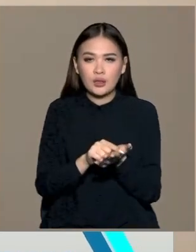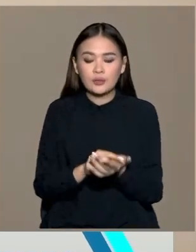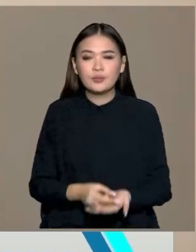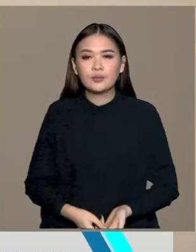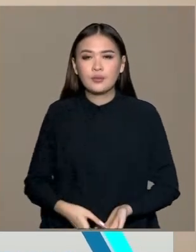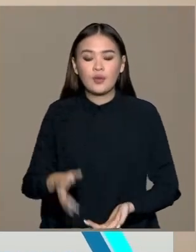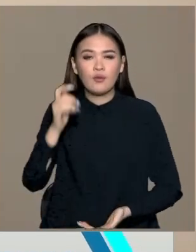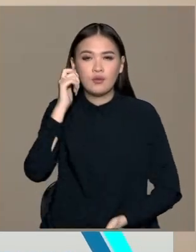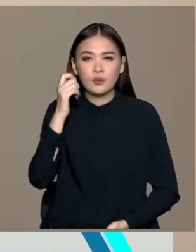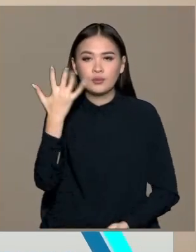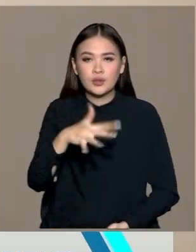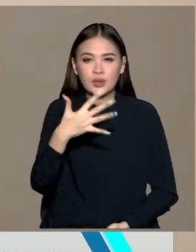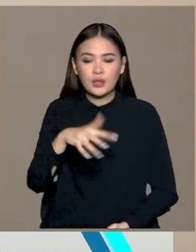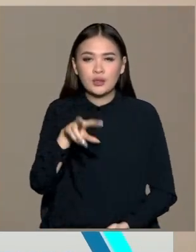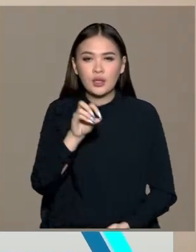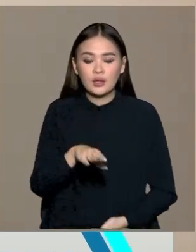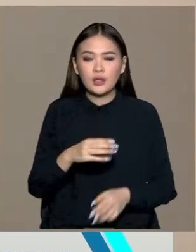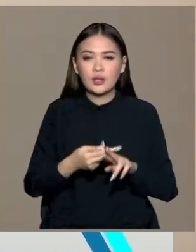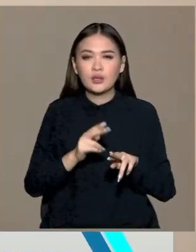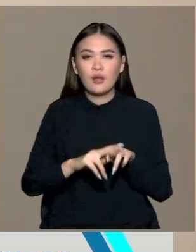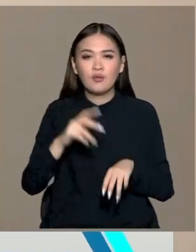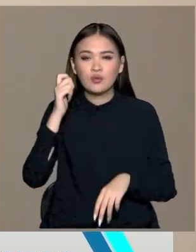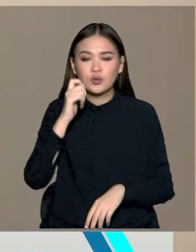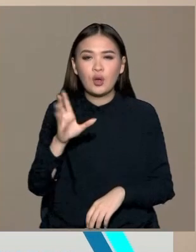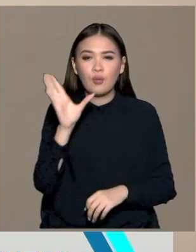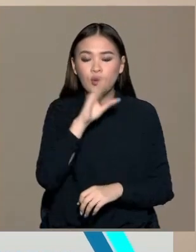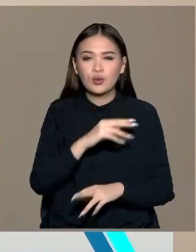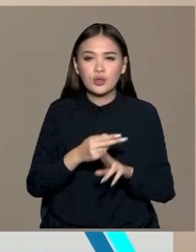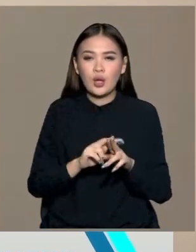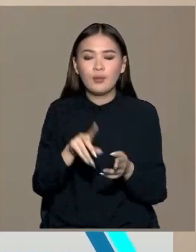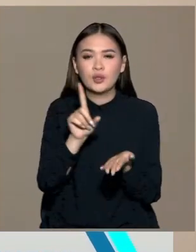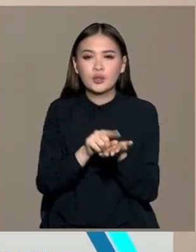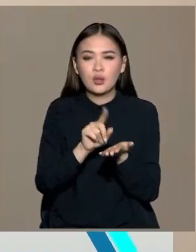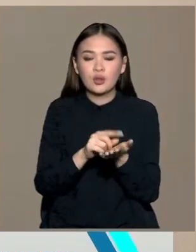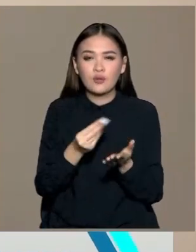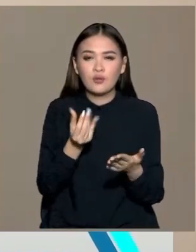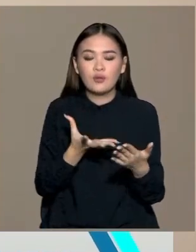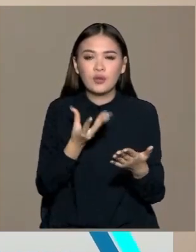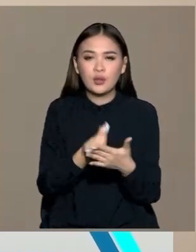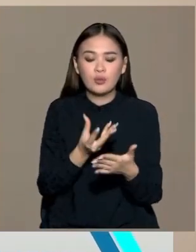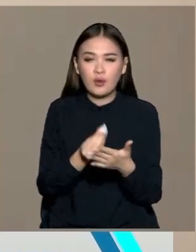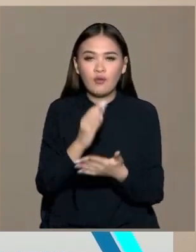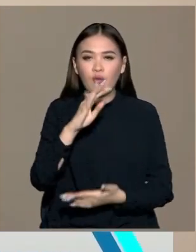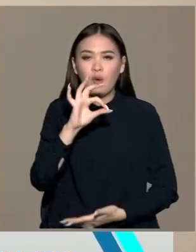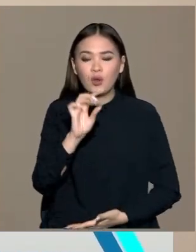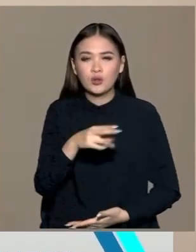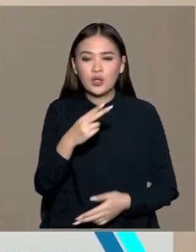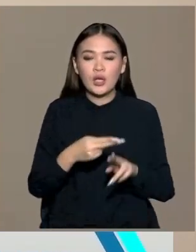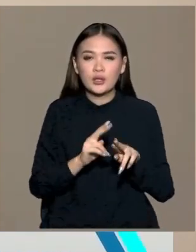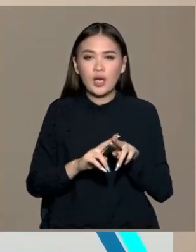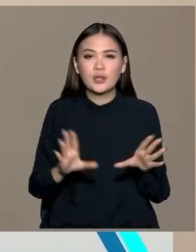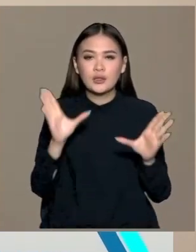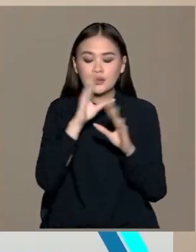в возрасте 50 лет то есть это возраста они могут получать пенсионные выплаты из Единого пенсионного фонда при